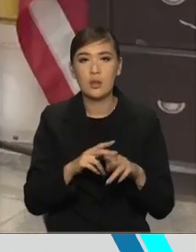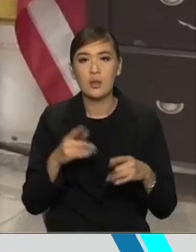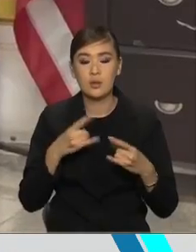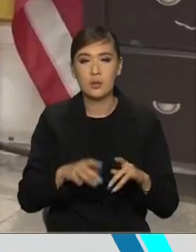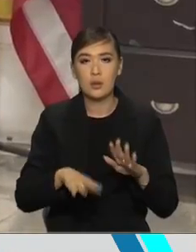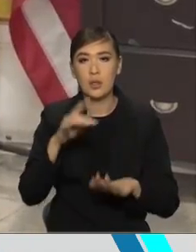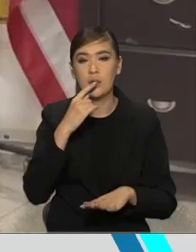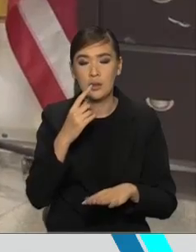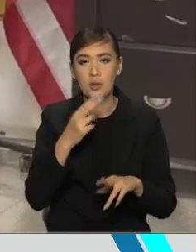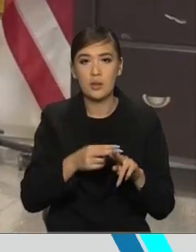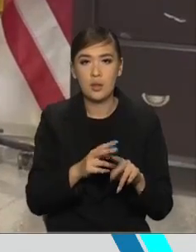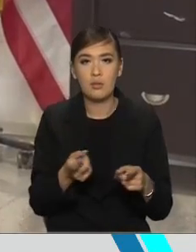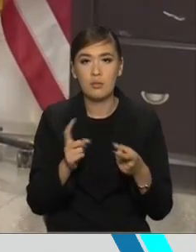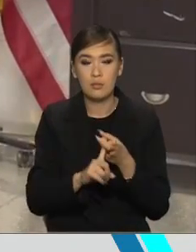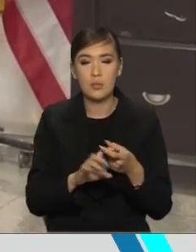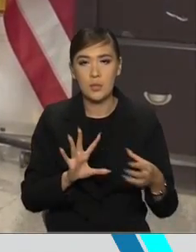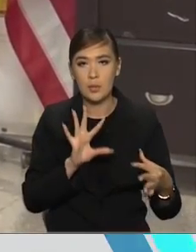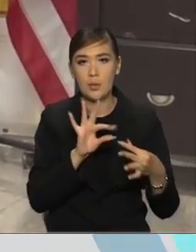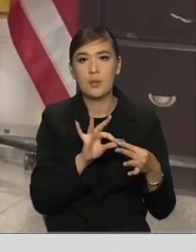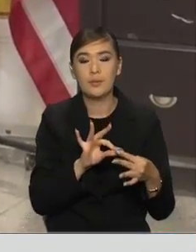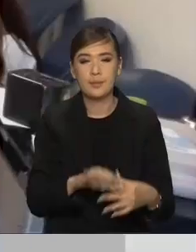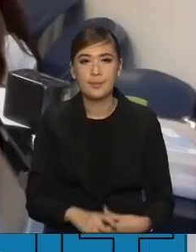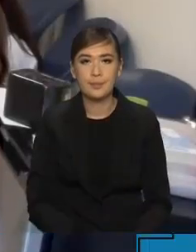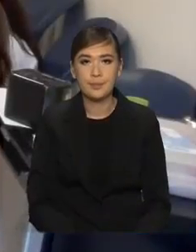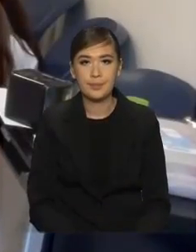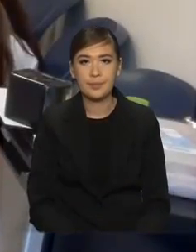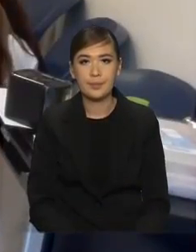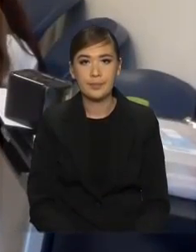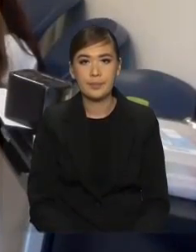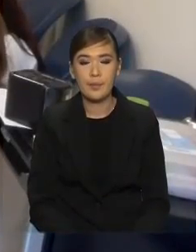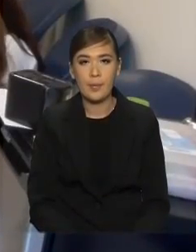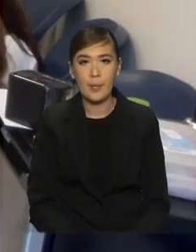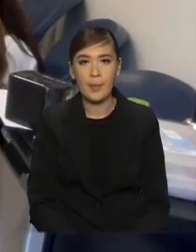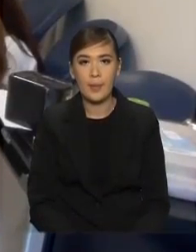салт-санамен байланыстыратын кіндік болып қала бермек. Аружан Серік, Маралбек Сағынғанов, Жібек жолы.